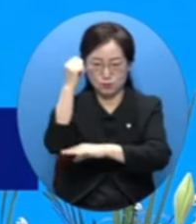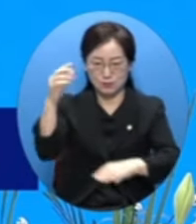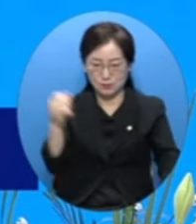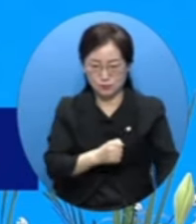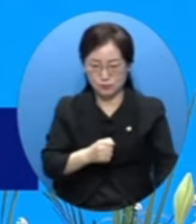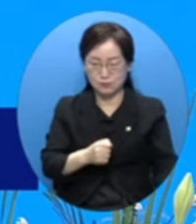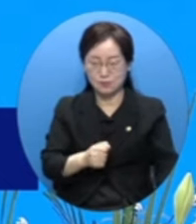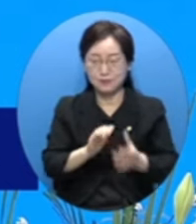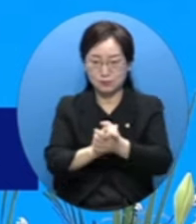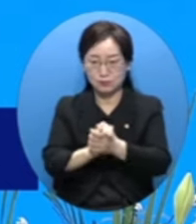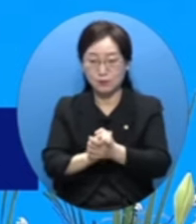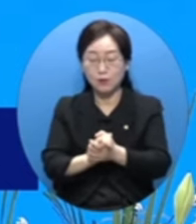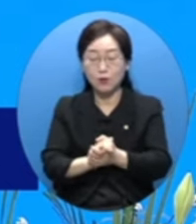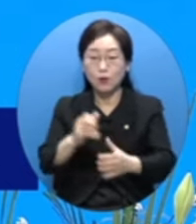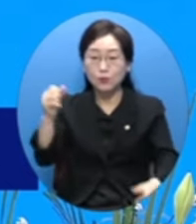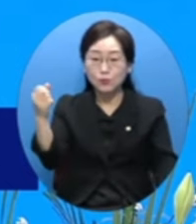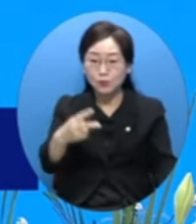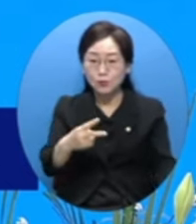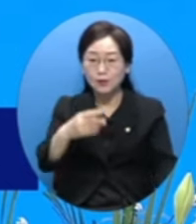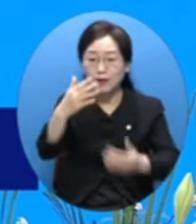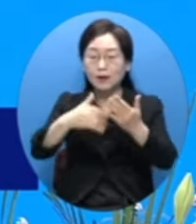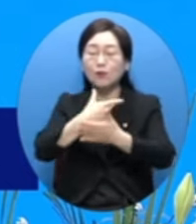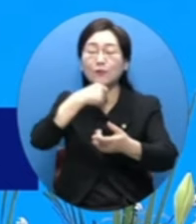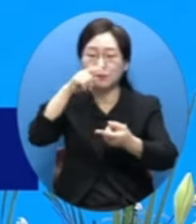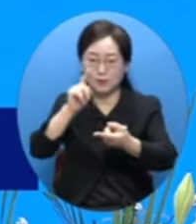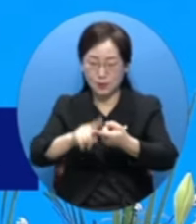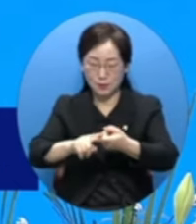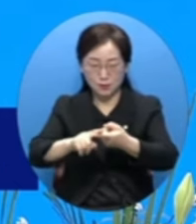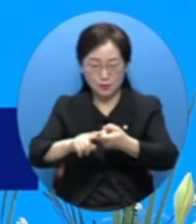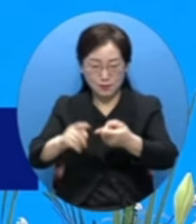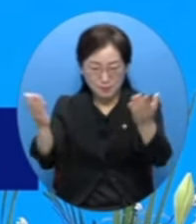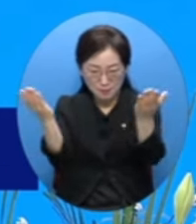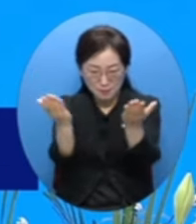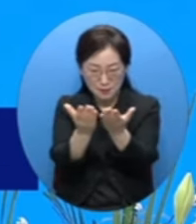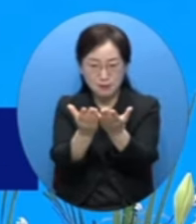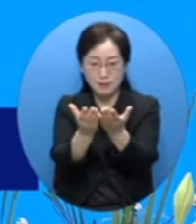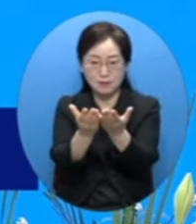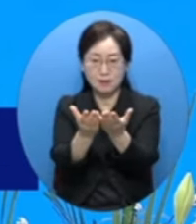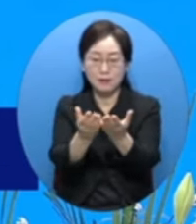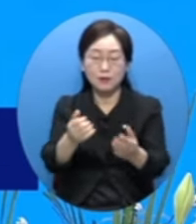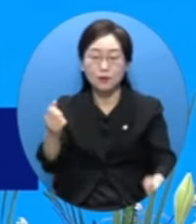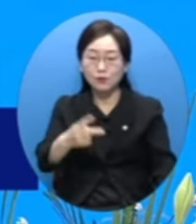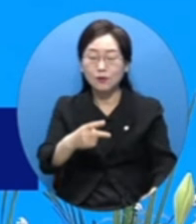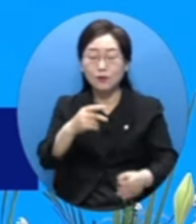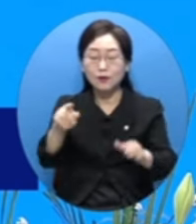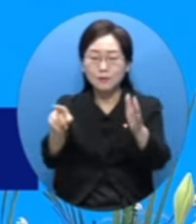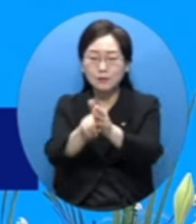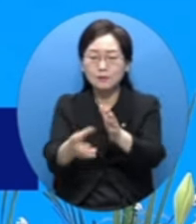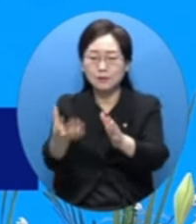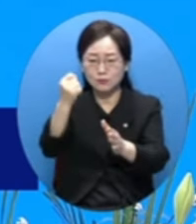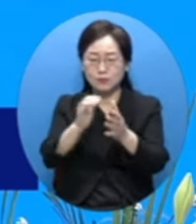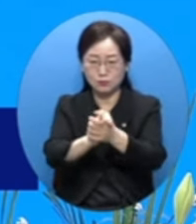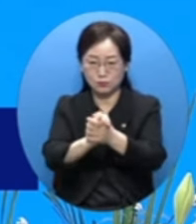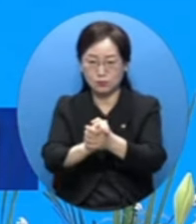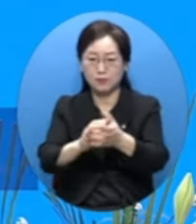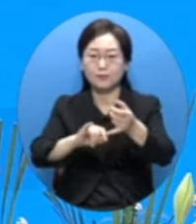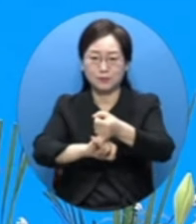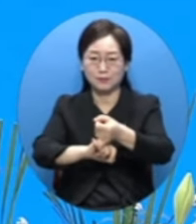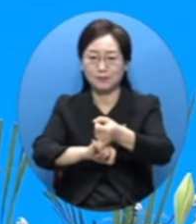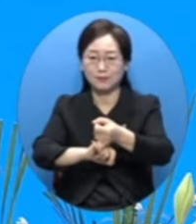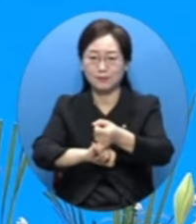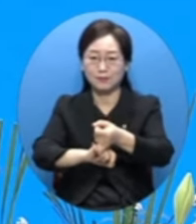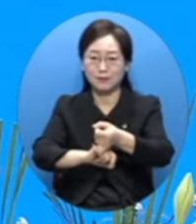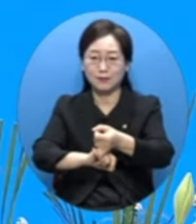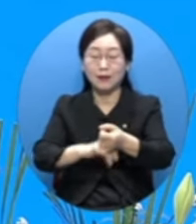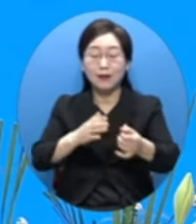되고 나아가서 하나님의 뜻에 합한 기도를 드려야 되고 그리고 믿음의 기도를 드려야 되는 것입니다.